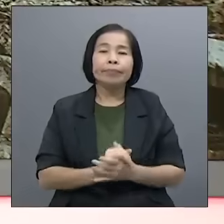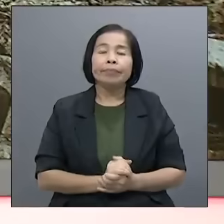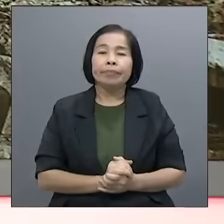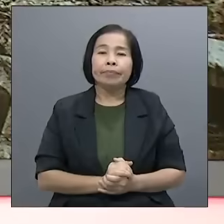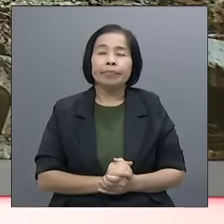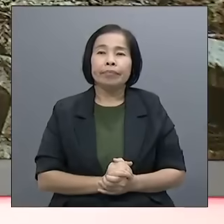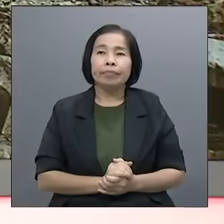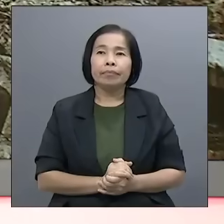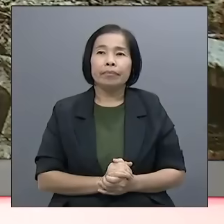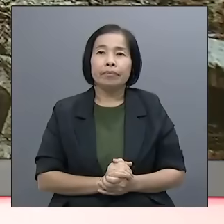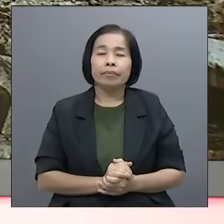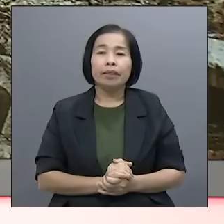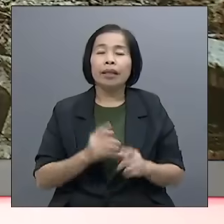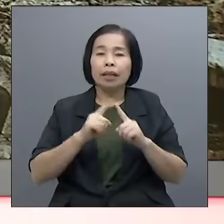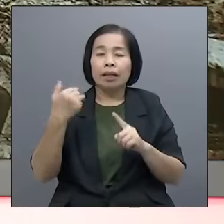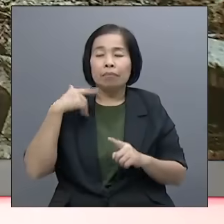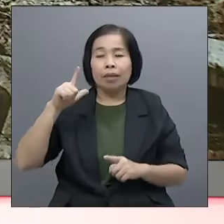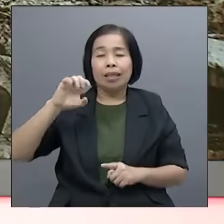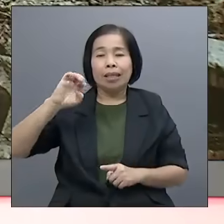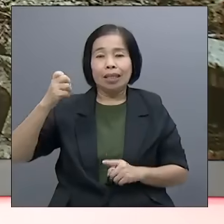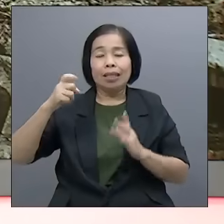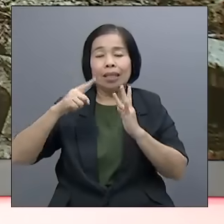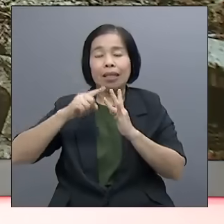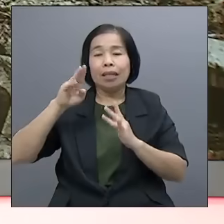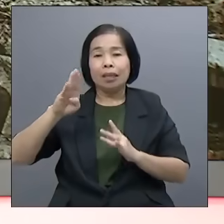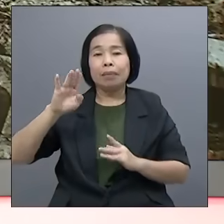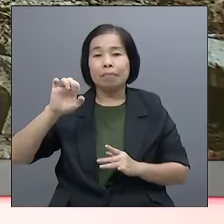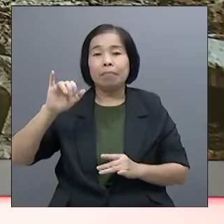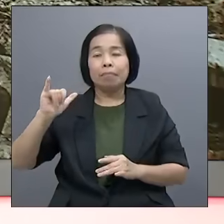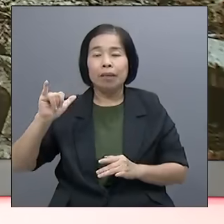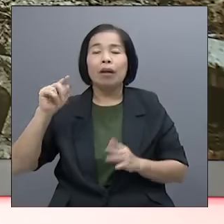อีกหนึ่งข้อจำกัดของลิเบียที่มีสาเหตุติดพันมาจากเรื่องของสง